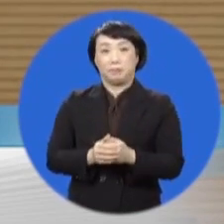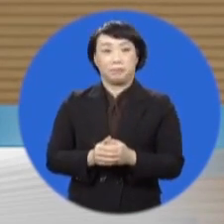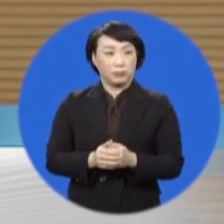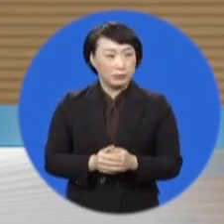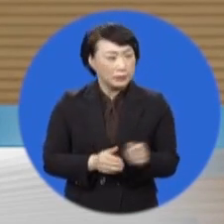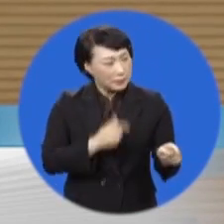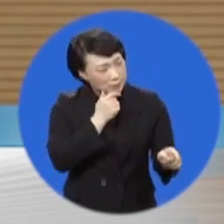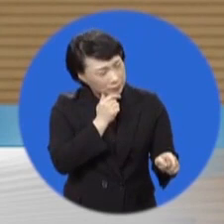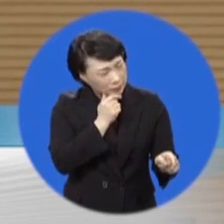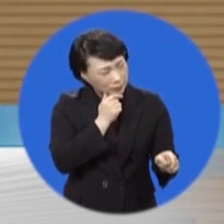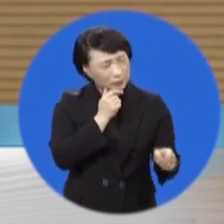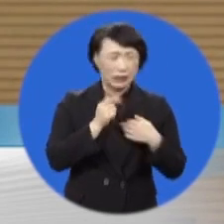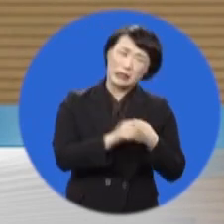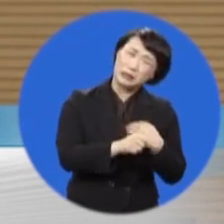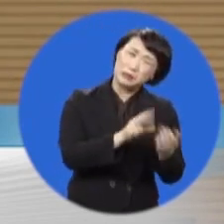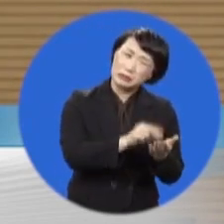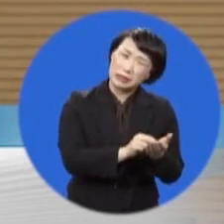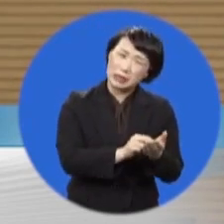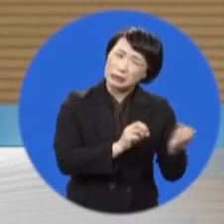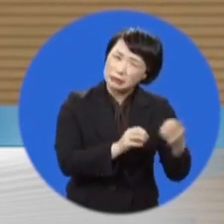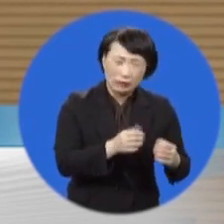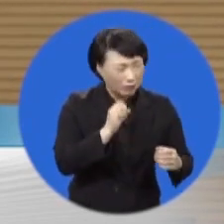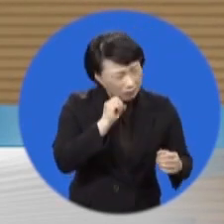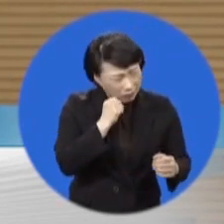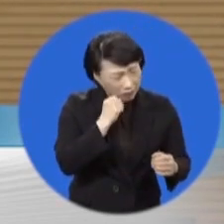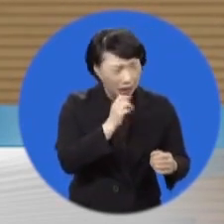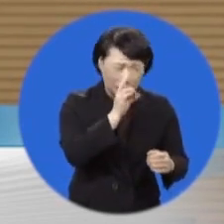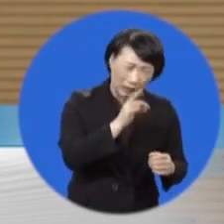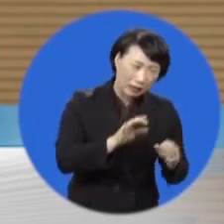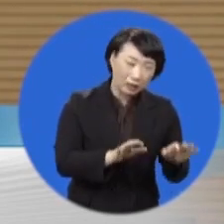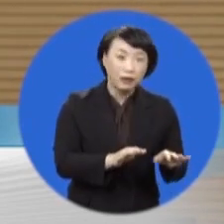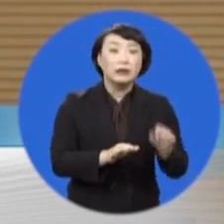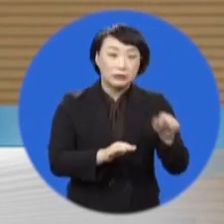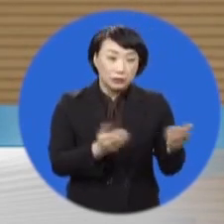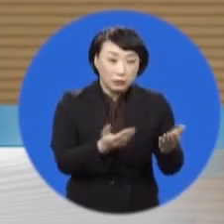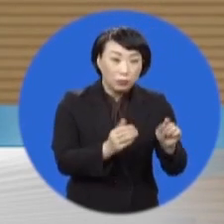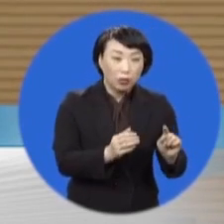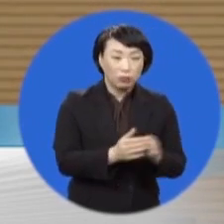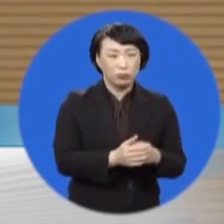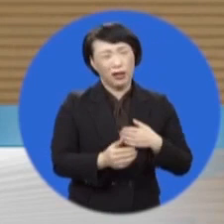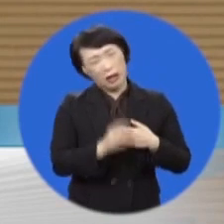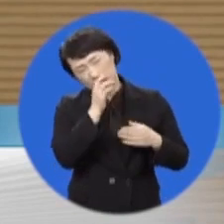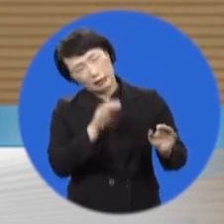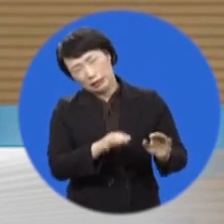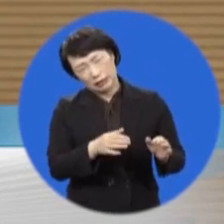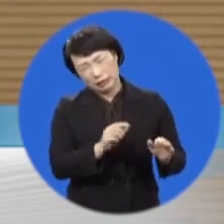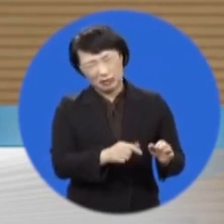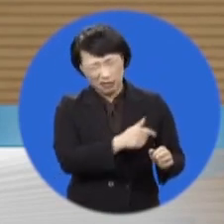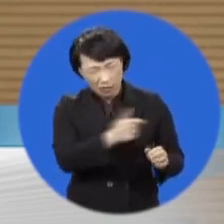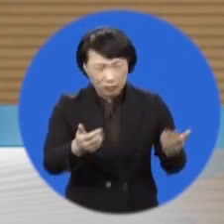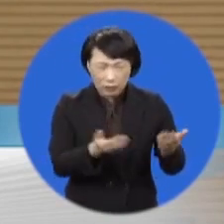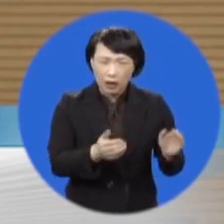조건 안되었는데 금은 안되고 놓는데 일을 안 읽고 요 지금도 뭐